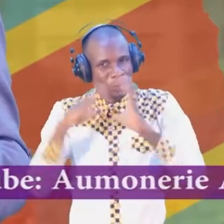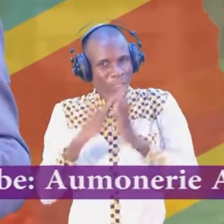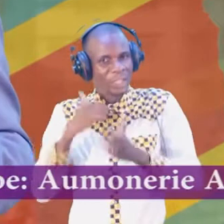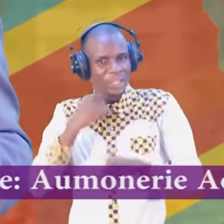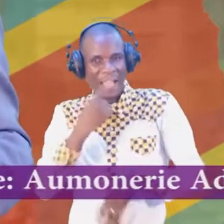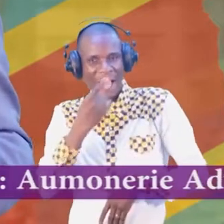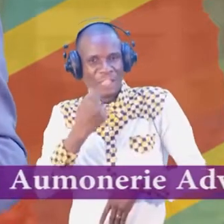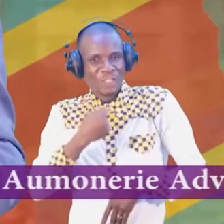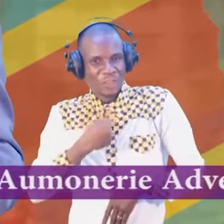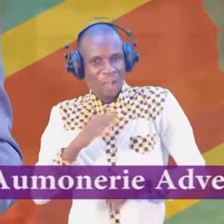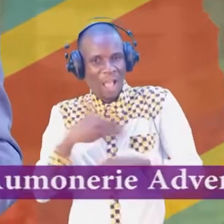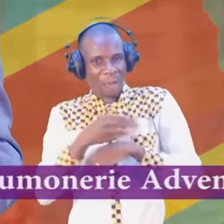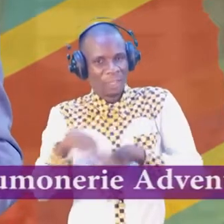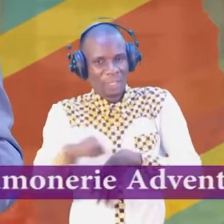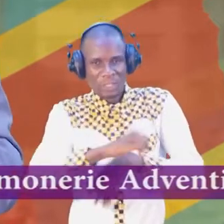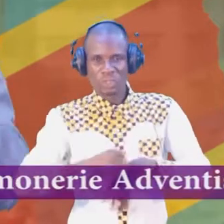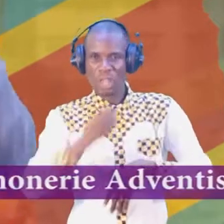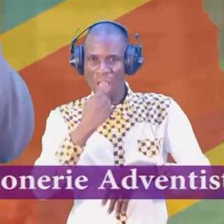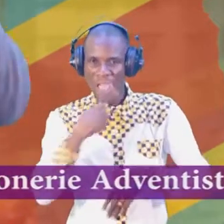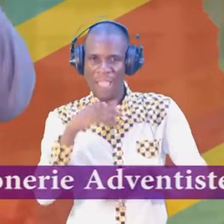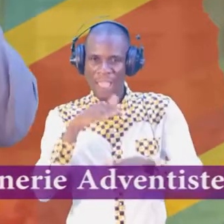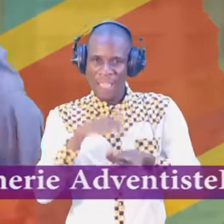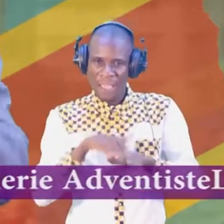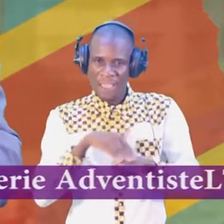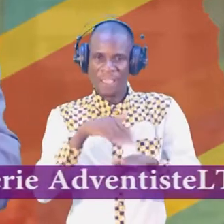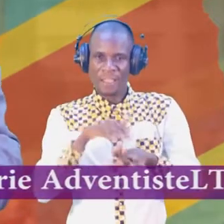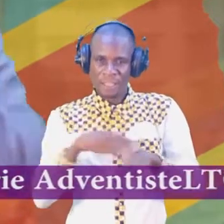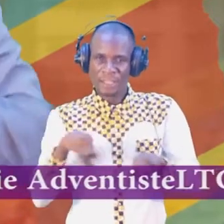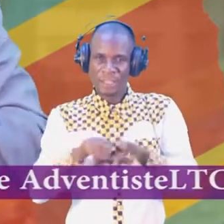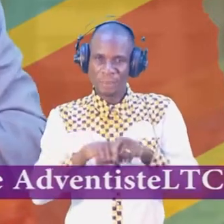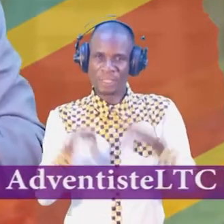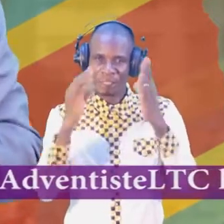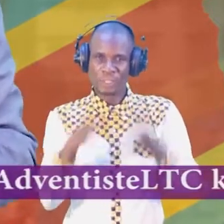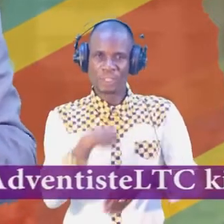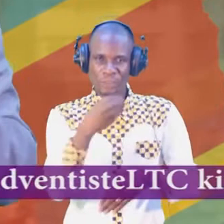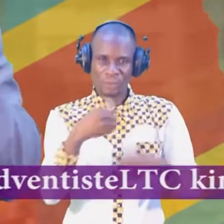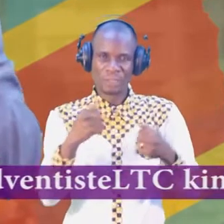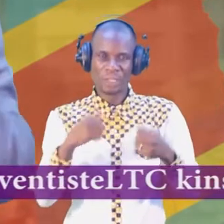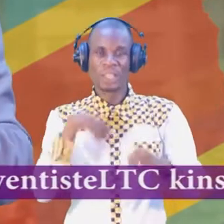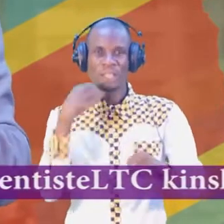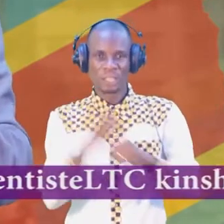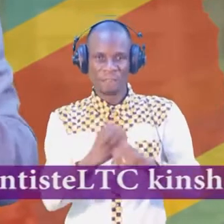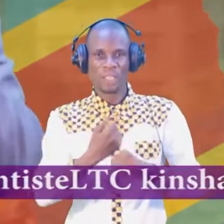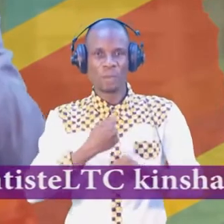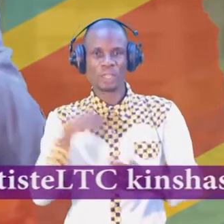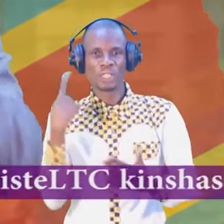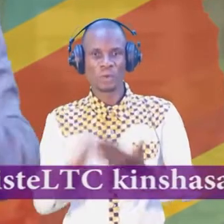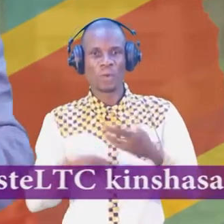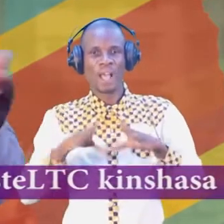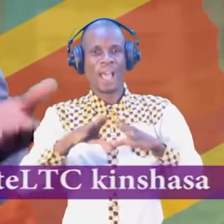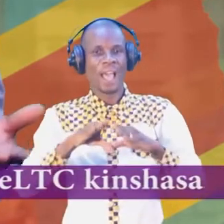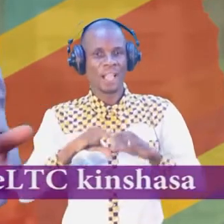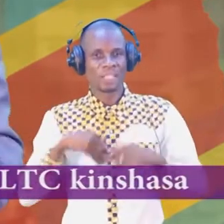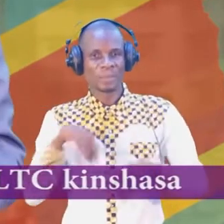bongo mobeli akosala nini akozwa kisi yango akosomba mpe akomela yango nzambe azali kopesa biso lobiko ya